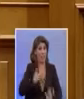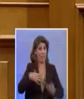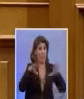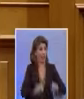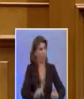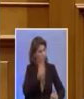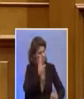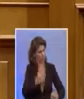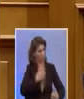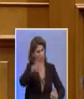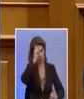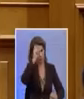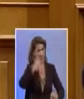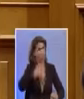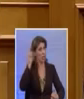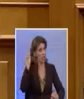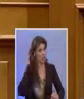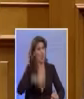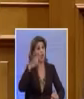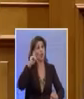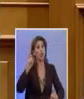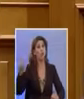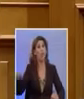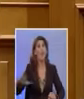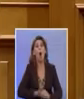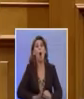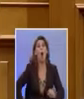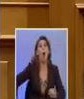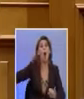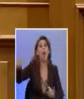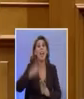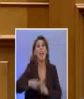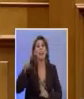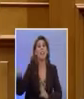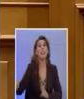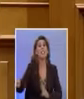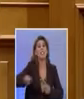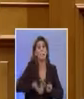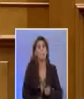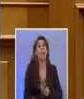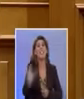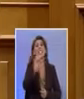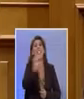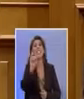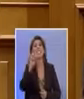είμαι, εσείς, το ξέρει όλη η Ελλάδα, είστε παιδί της Siemens και της διαπλοκής.